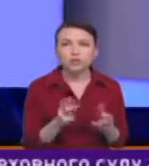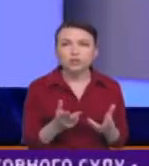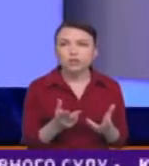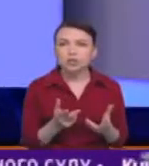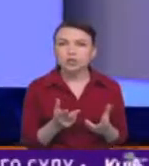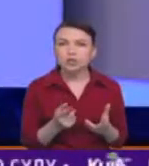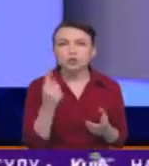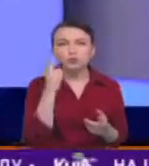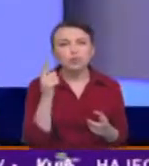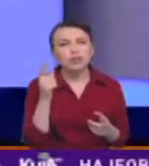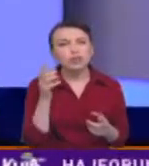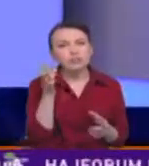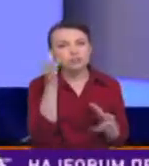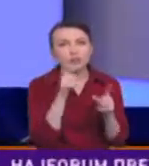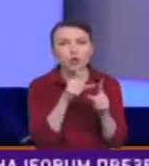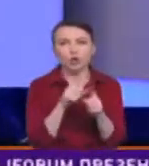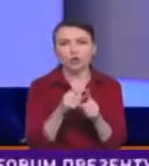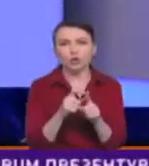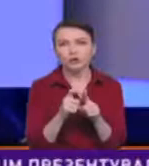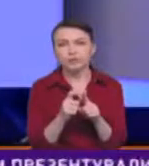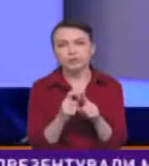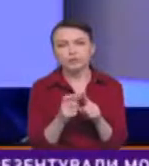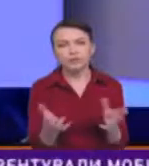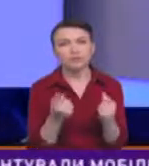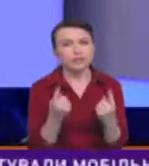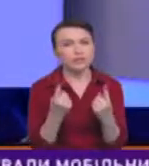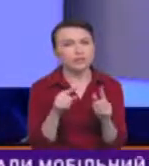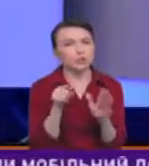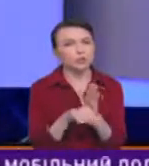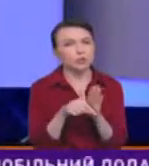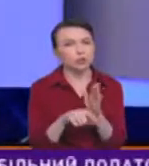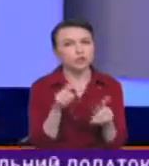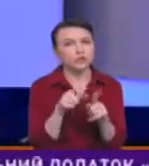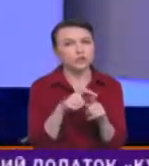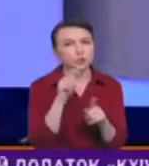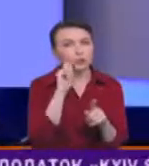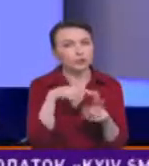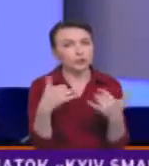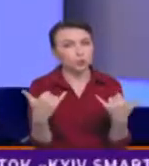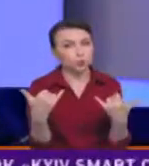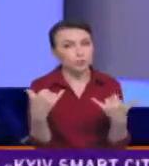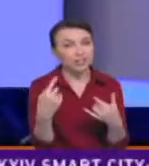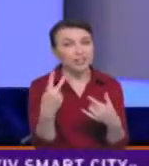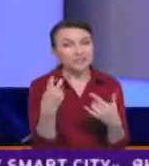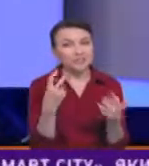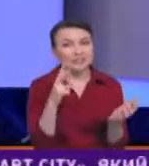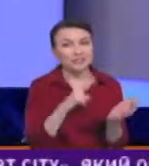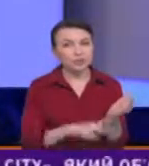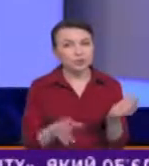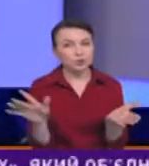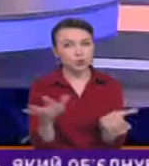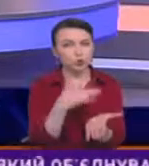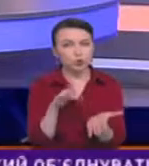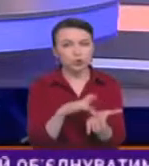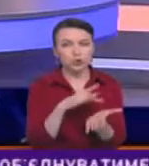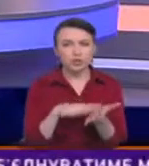приводу думають філологи і філософи? Беру великий тлумачний словник української мови, сучасний, на 270 сторінок, такий